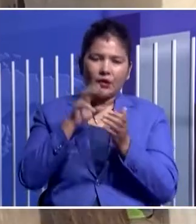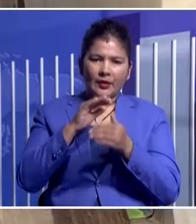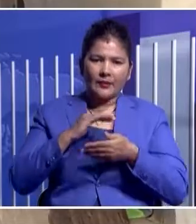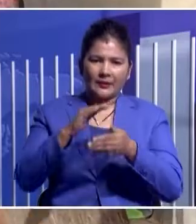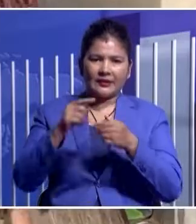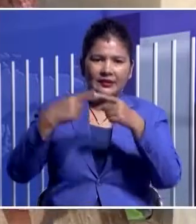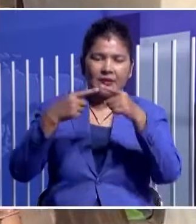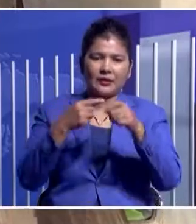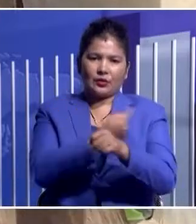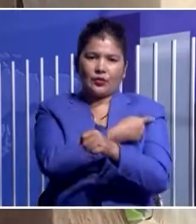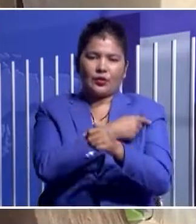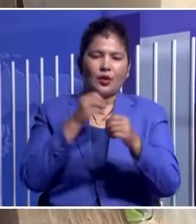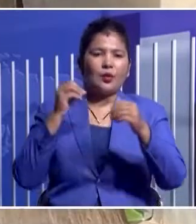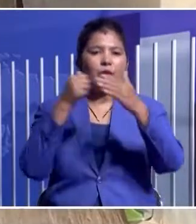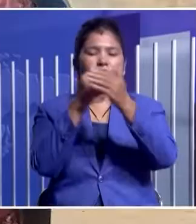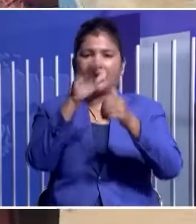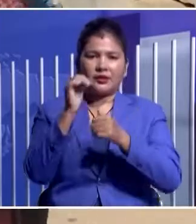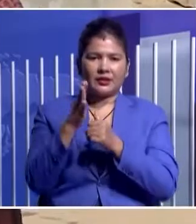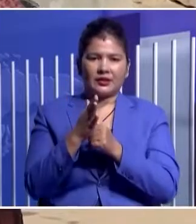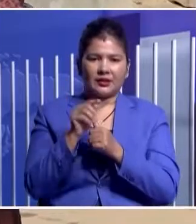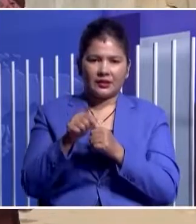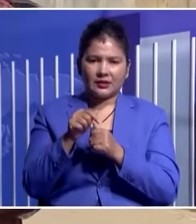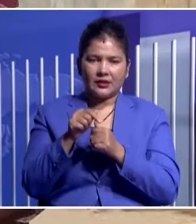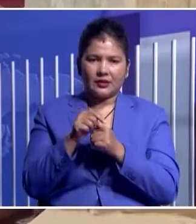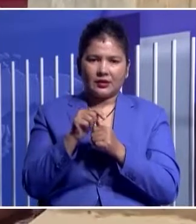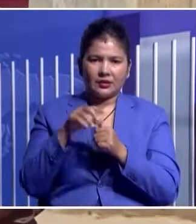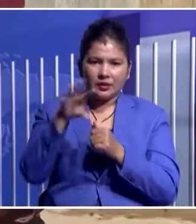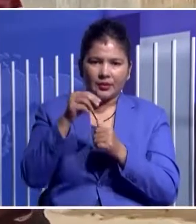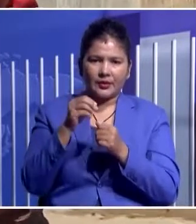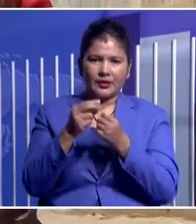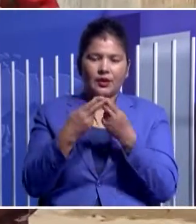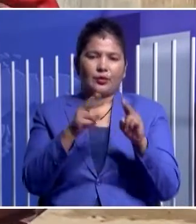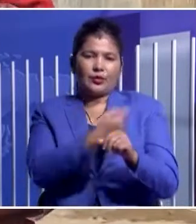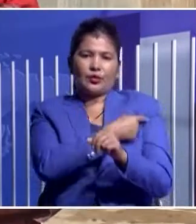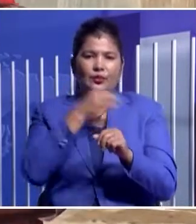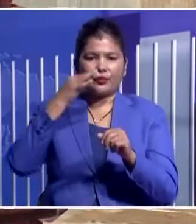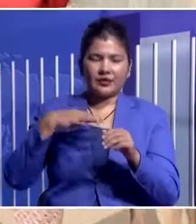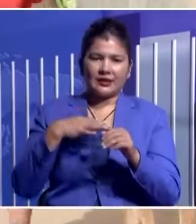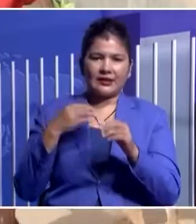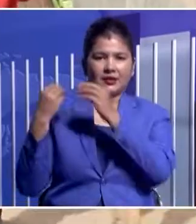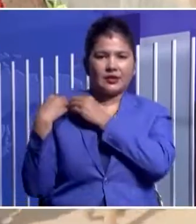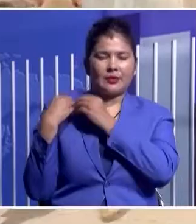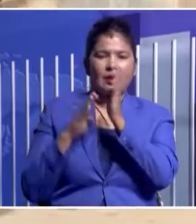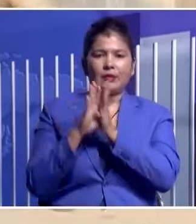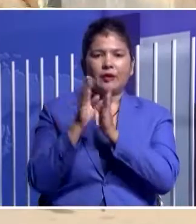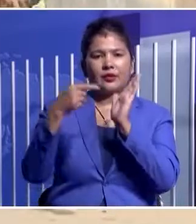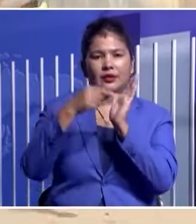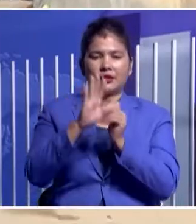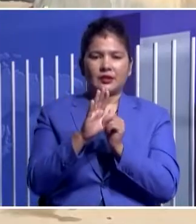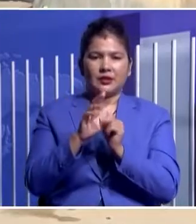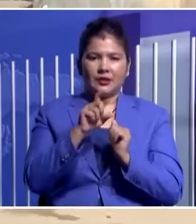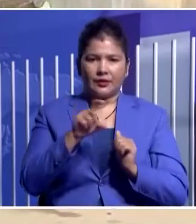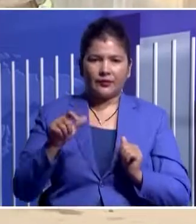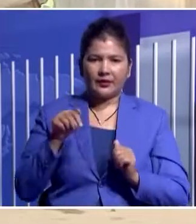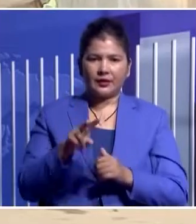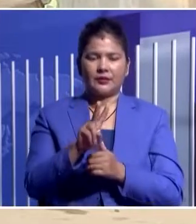नियमित खोपको पहुँचमा आउन सकेका छैनन्। तसर्थ सबैले पूर्ण खोप सुनिश्चितताको लागि भूमिका बढाउनु पर्ने देखिन्छ। दशरथ